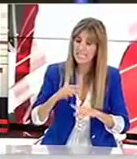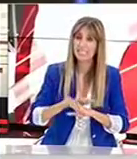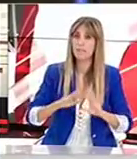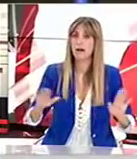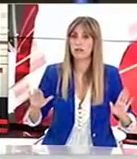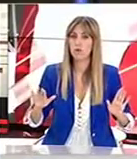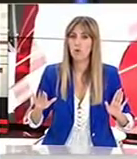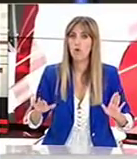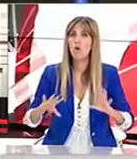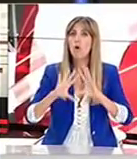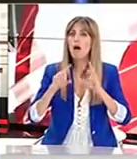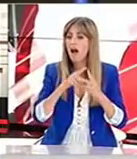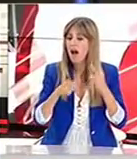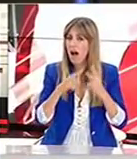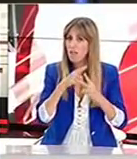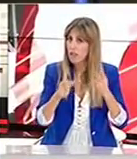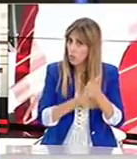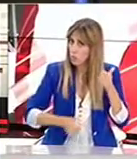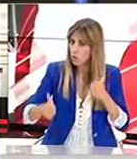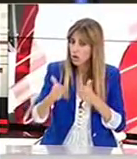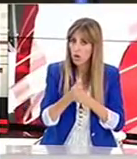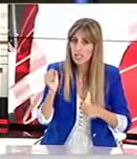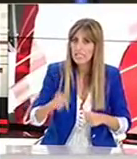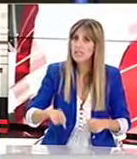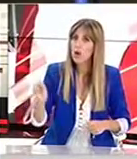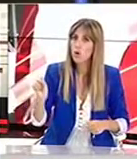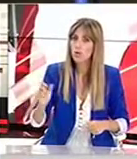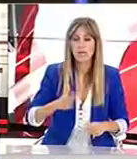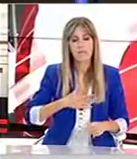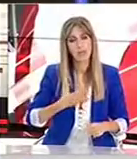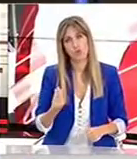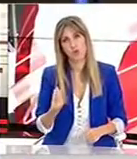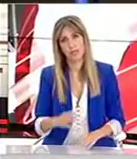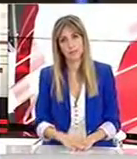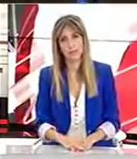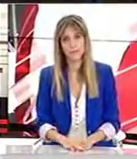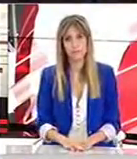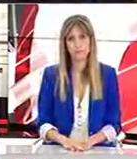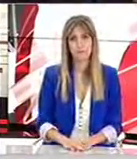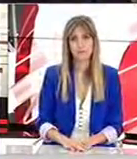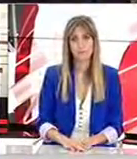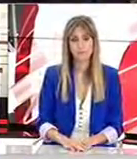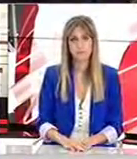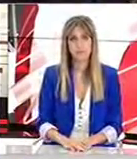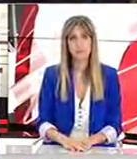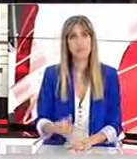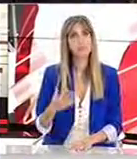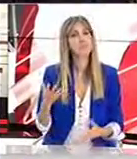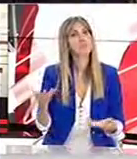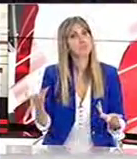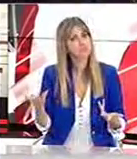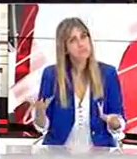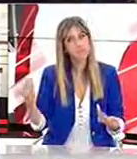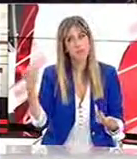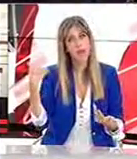χώρας είναι επίσης στις προτεραιότητές σας. Σας ευχαριστώ πολύ. Μου θέσατε πολλά ερωτήματα μαζί, αλλά